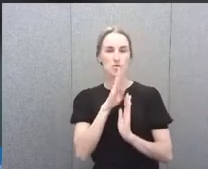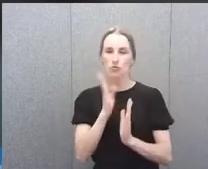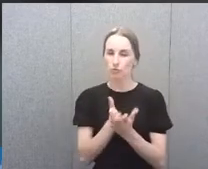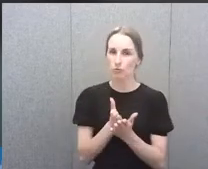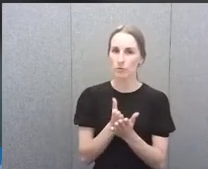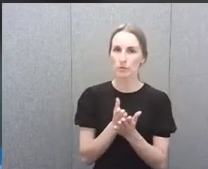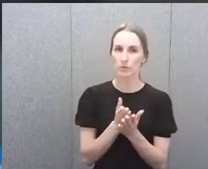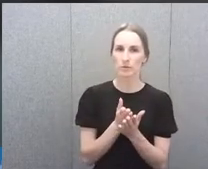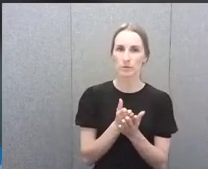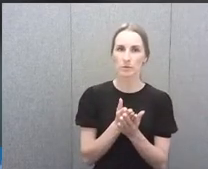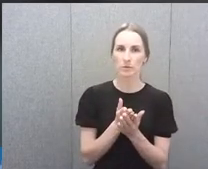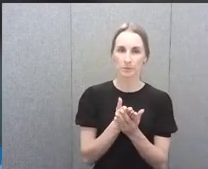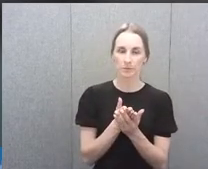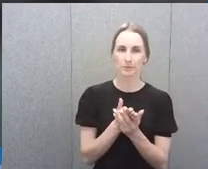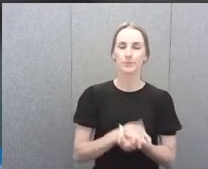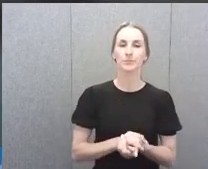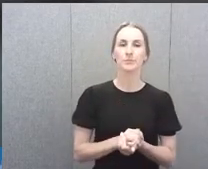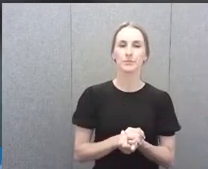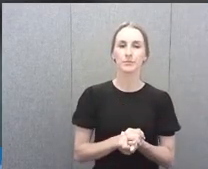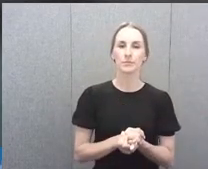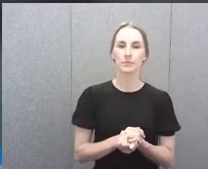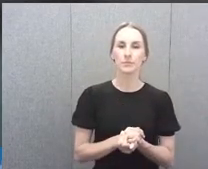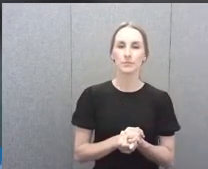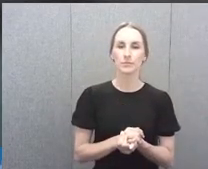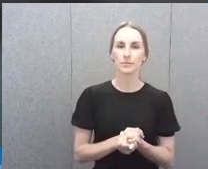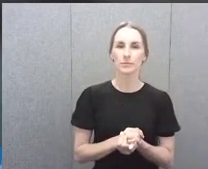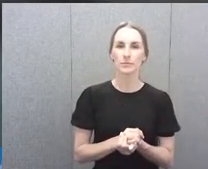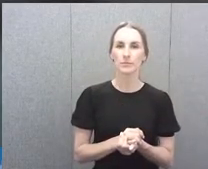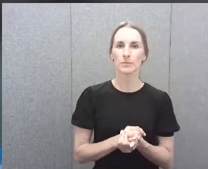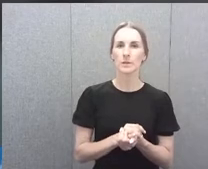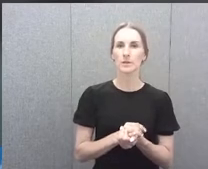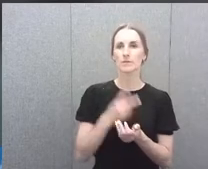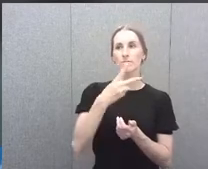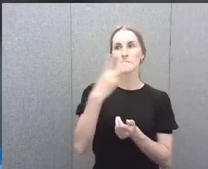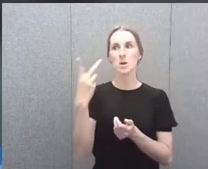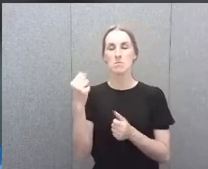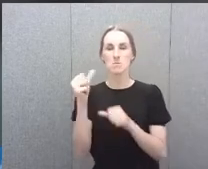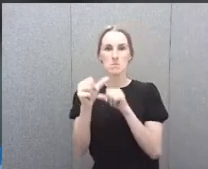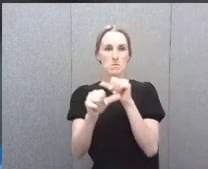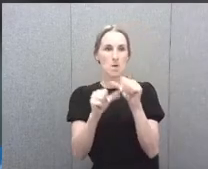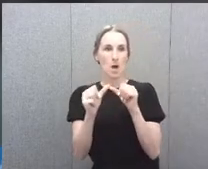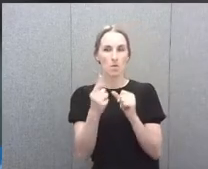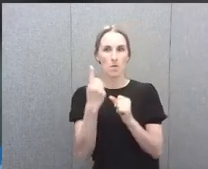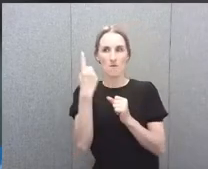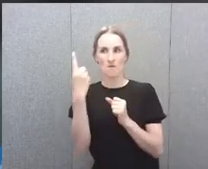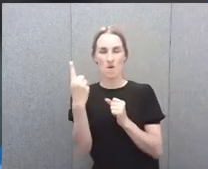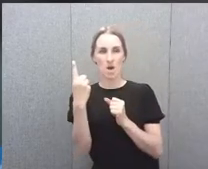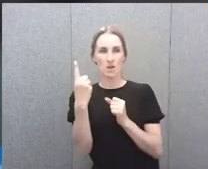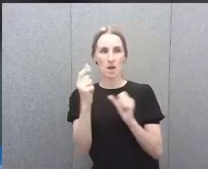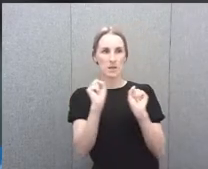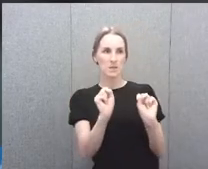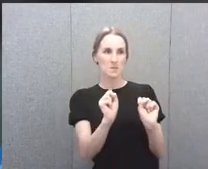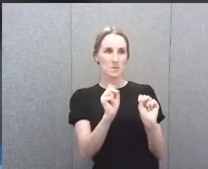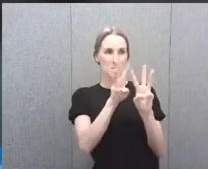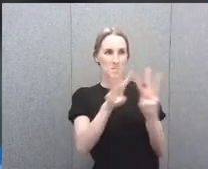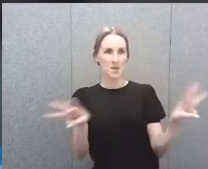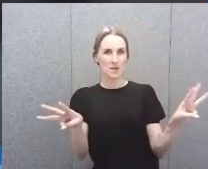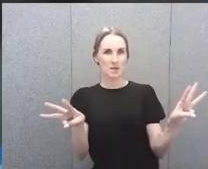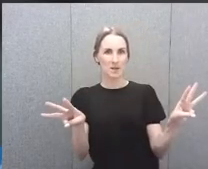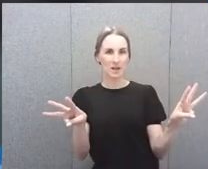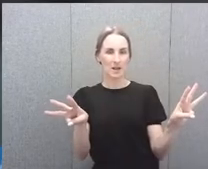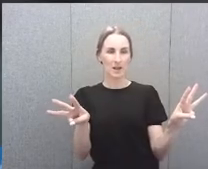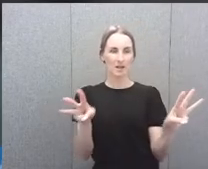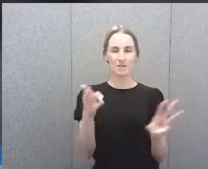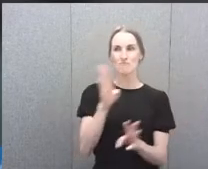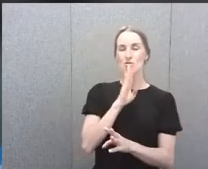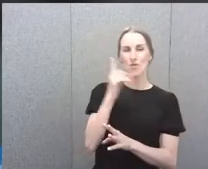В Литве был один министр по охране края, по обороне, и не было ни одного министра иностранных дел. Я не говорю эти даты